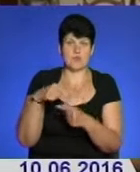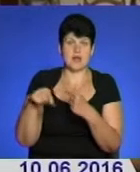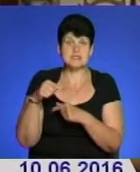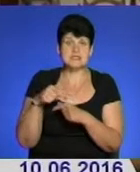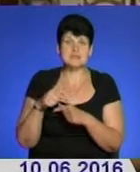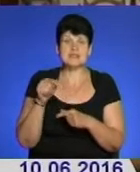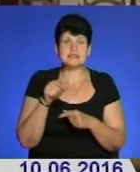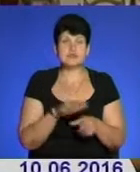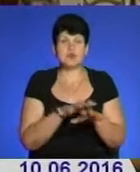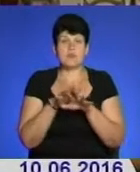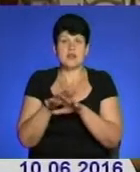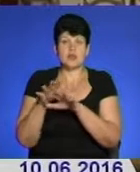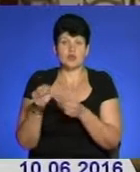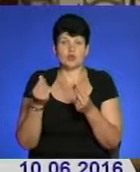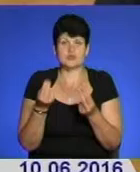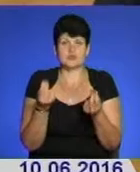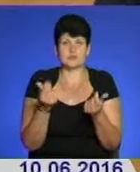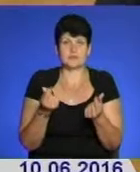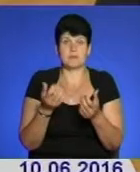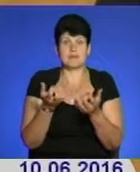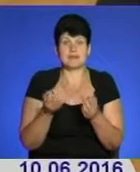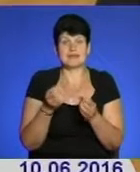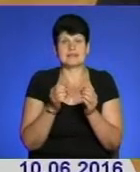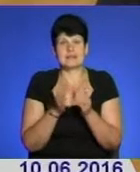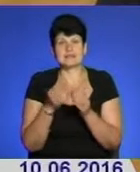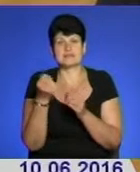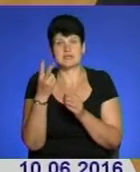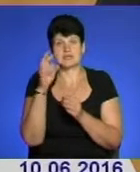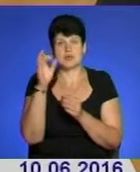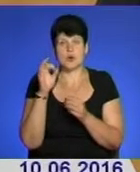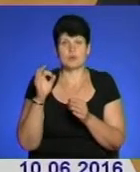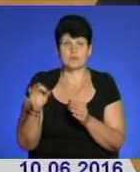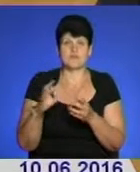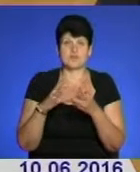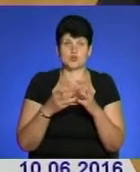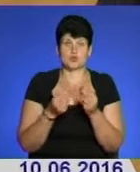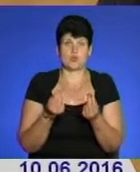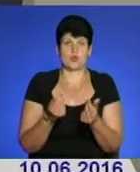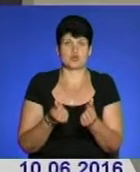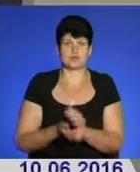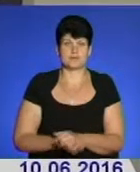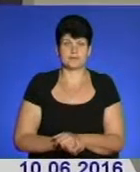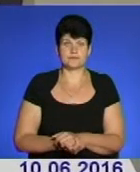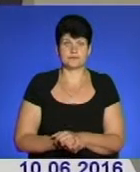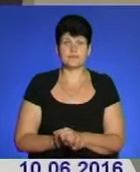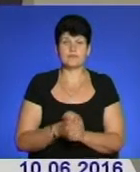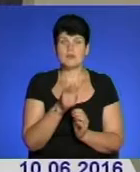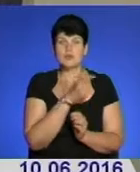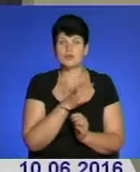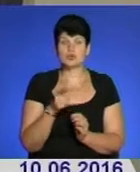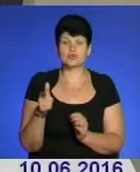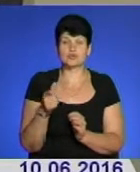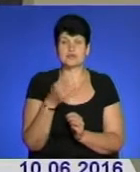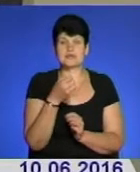те, що переводили кошти у готівку, брали 10-12% від суми проконвертованих грошей. Впродовж 2015